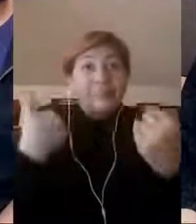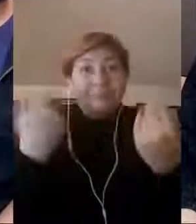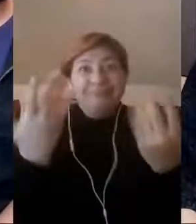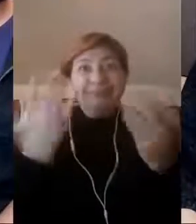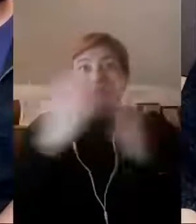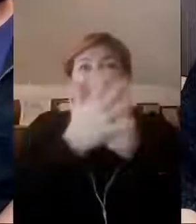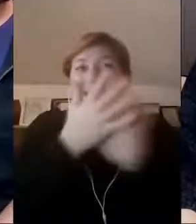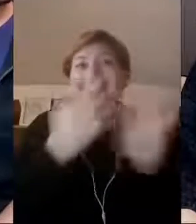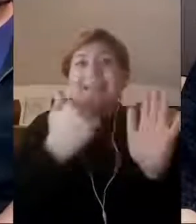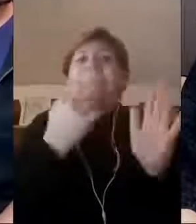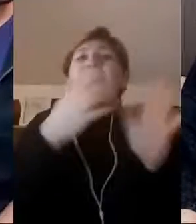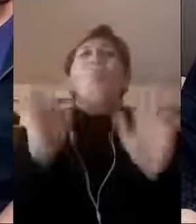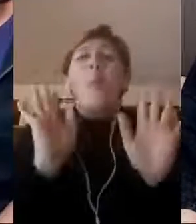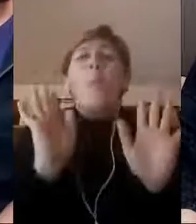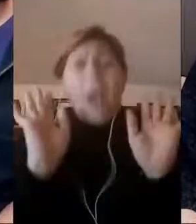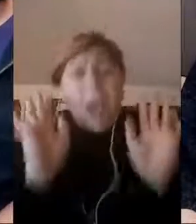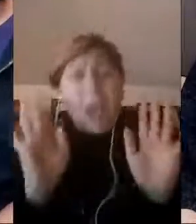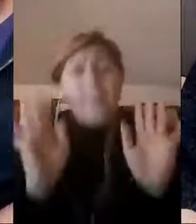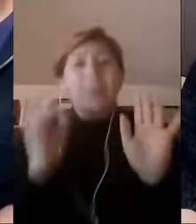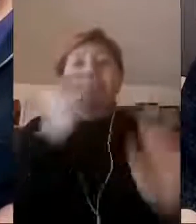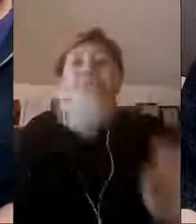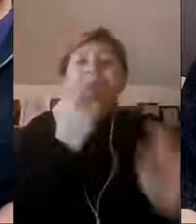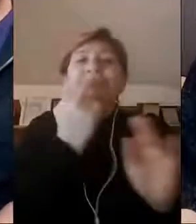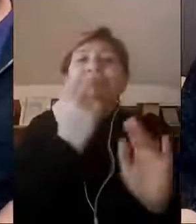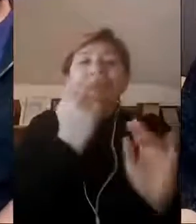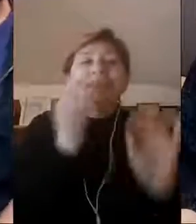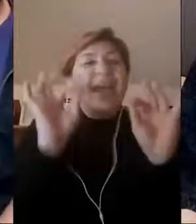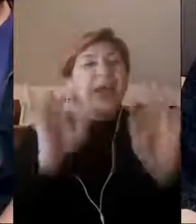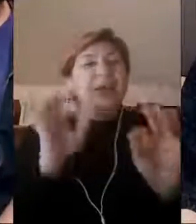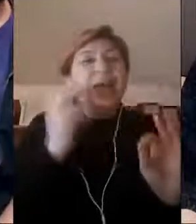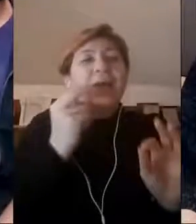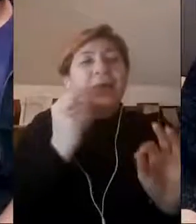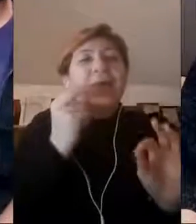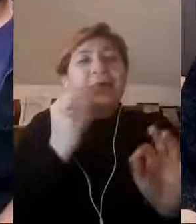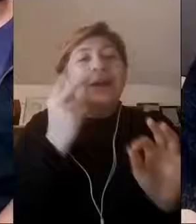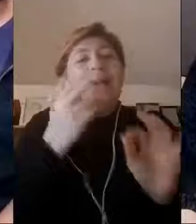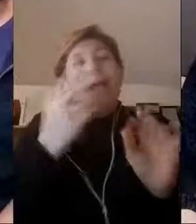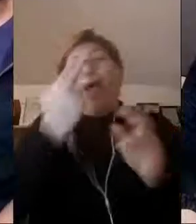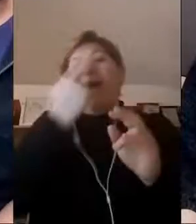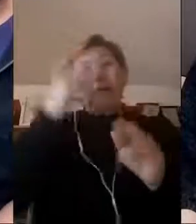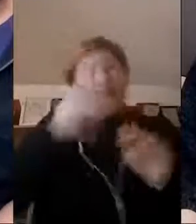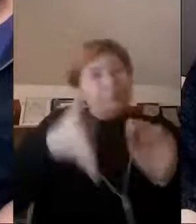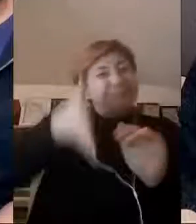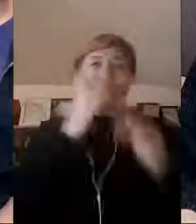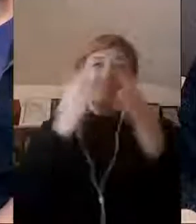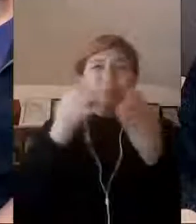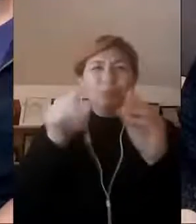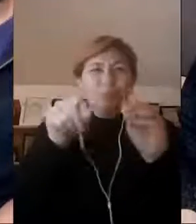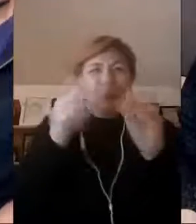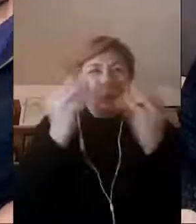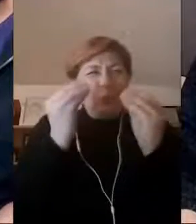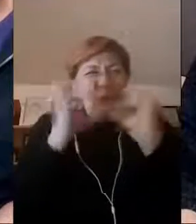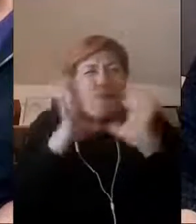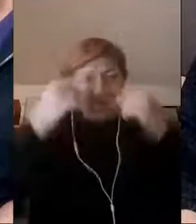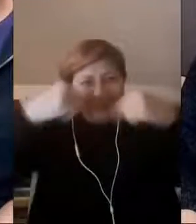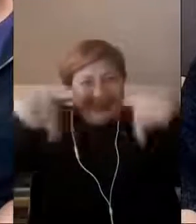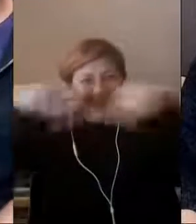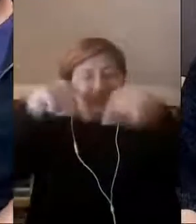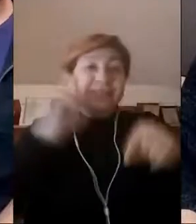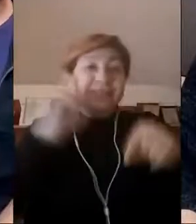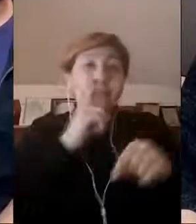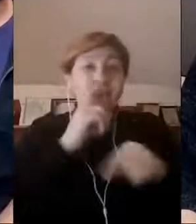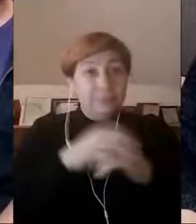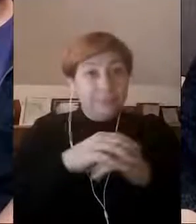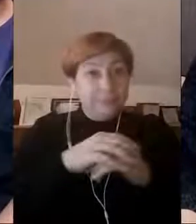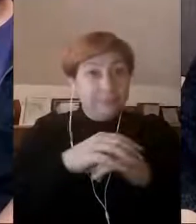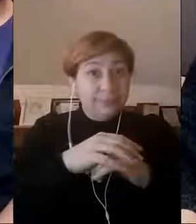işaret dilini bilmiyorum ama hani ağız okumayla, yavaş konuşmayla işte birlikte büyüdüğümüz için doğal olarak hakimim. Mesela